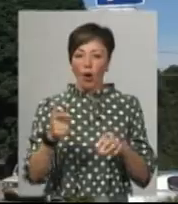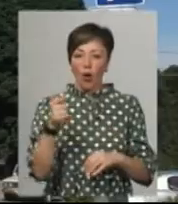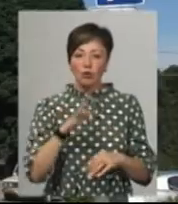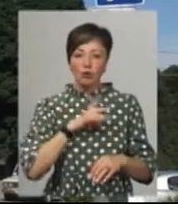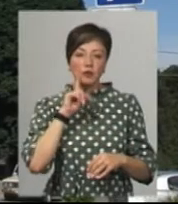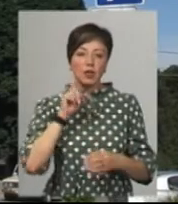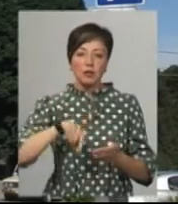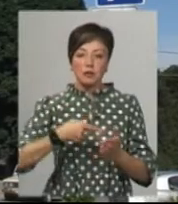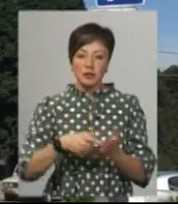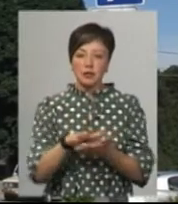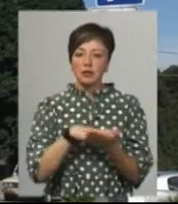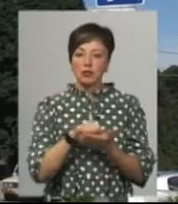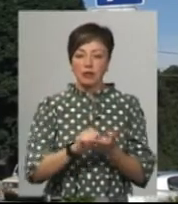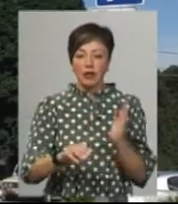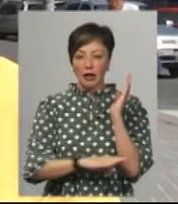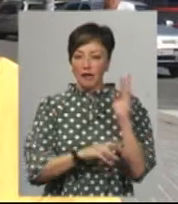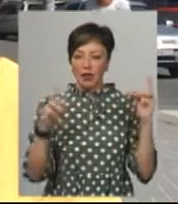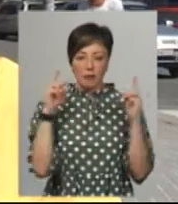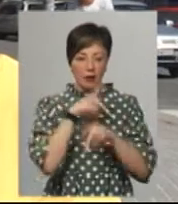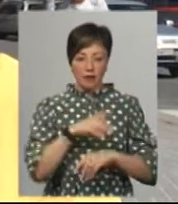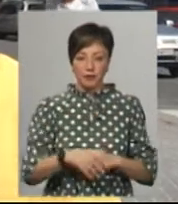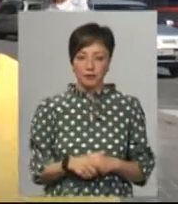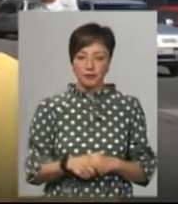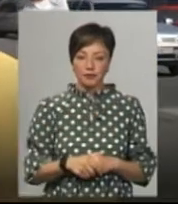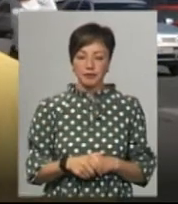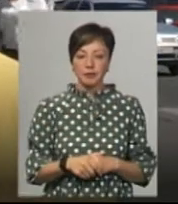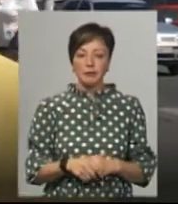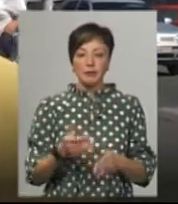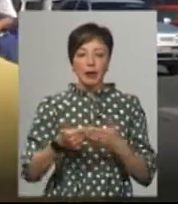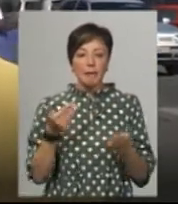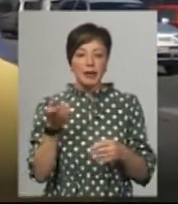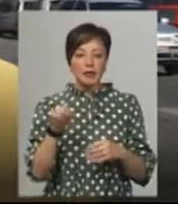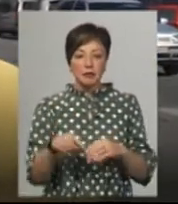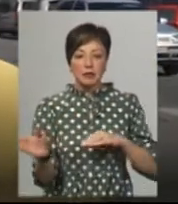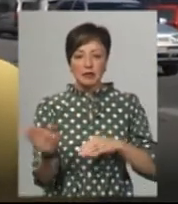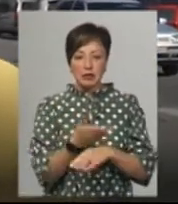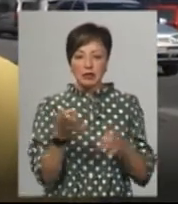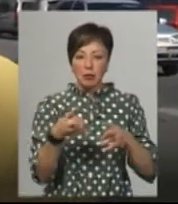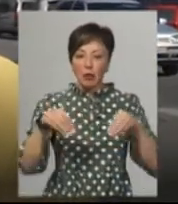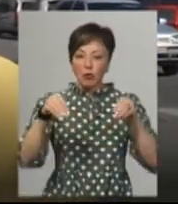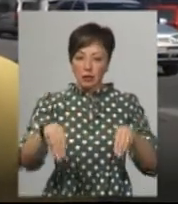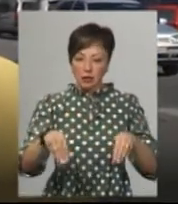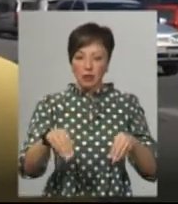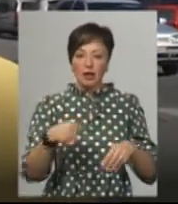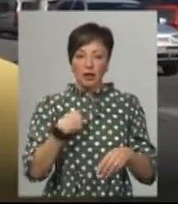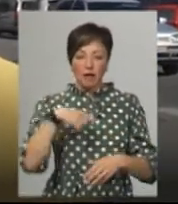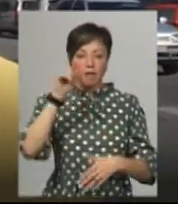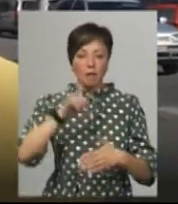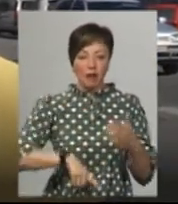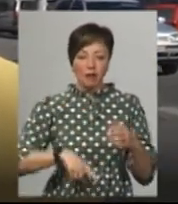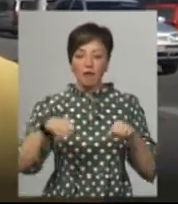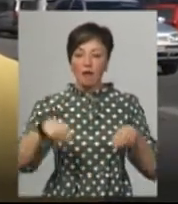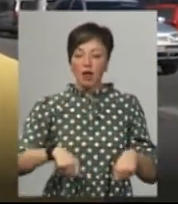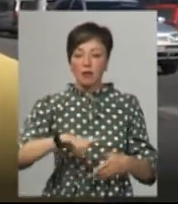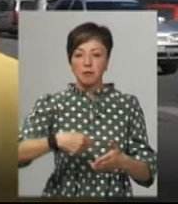був зеленим містом і знищувати дерева неправильно. Перед тим, як зрізати такі дерева, треба їх десь посадити. І я переконана, що